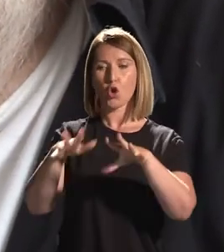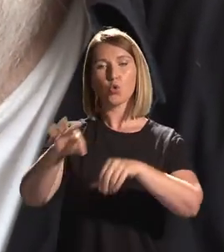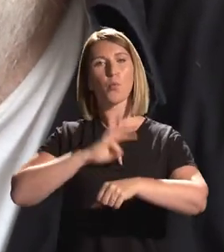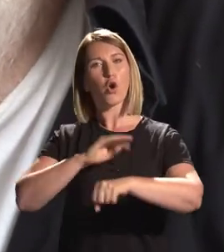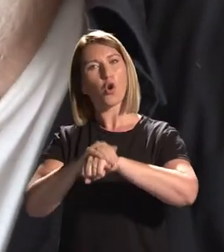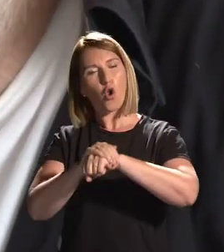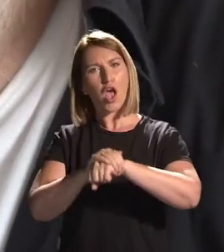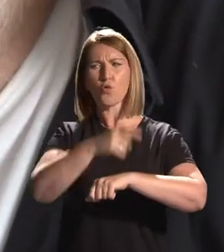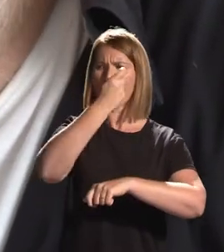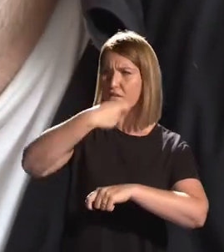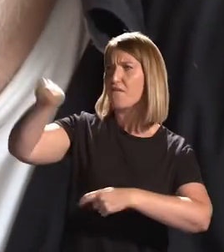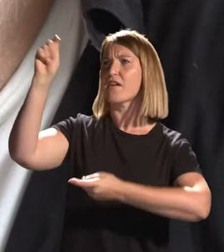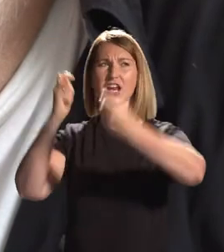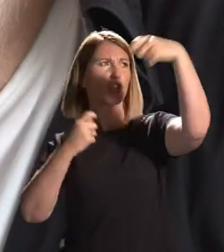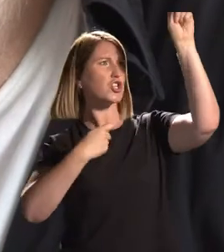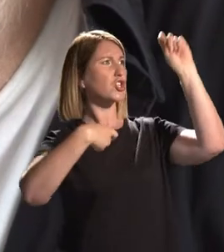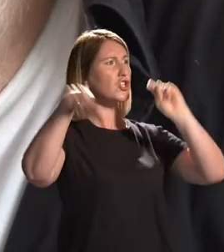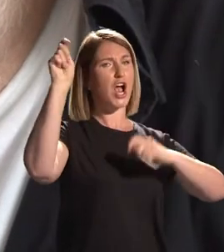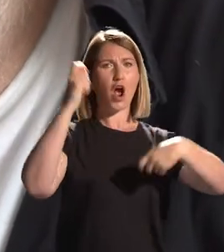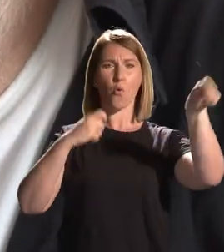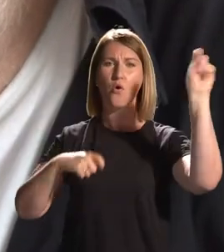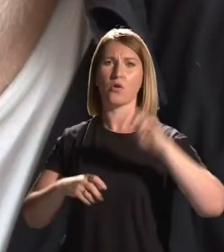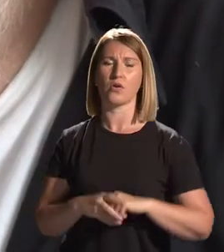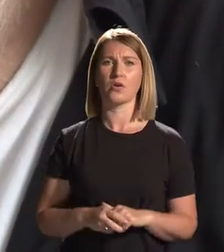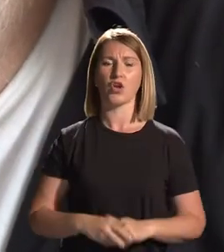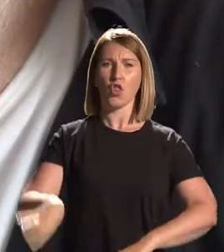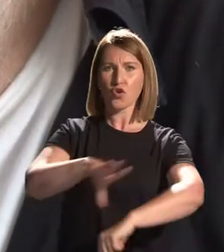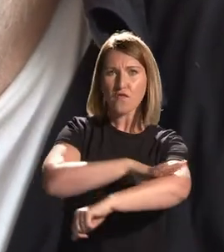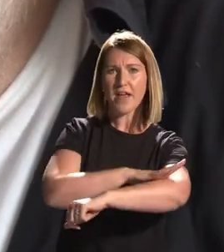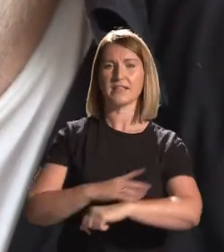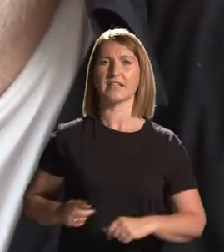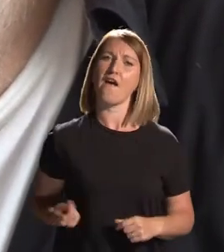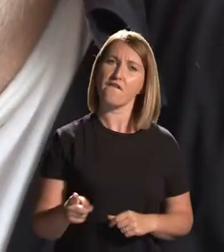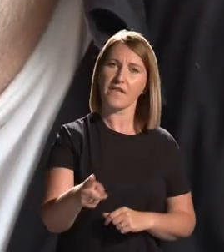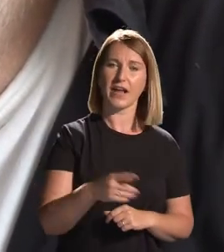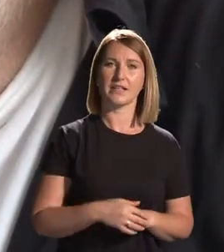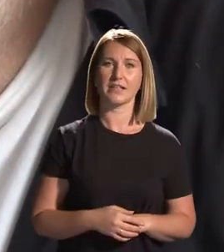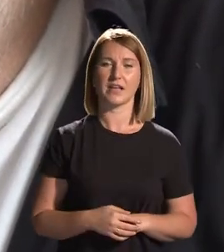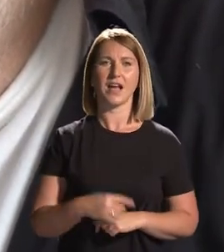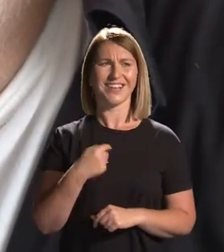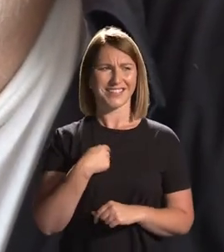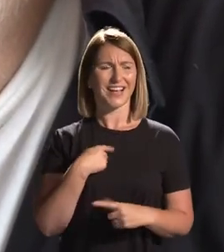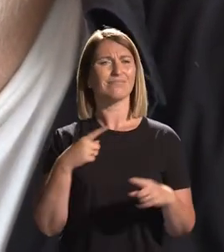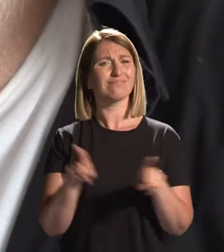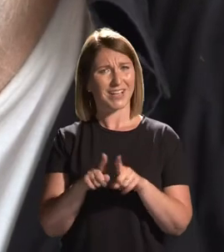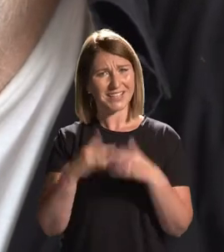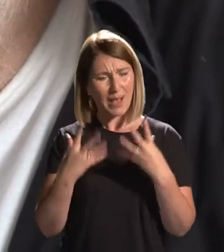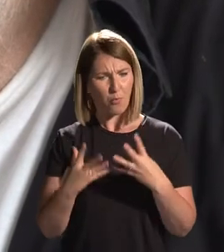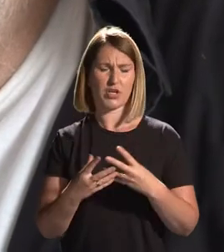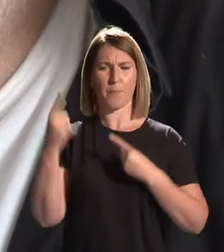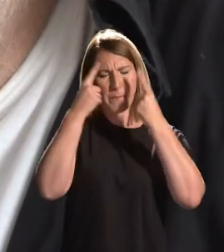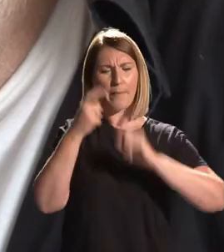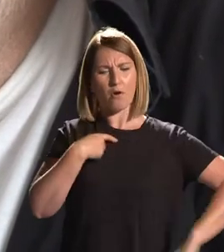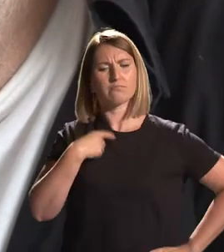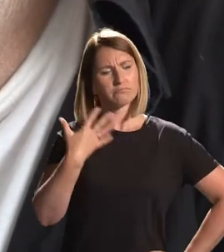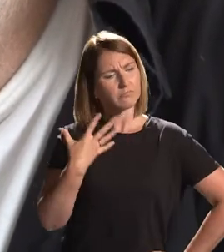kolegów i koleżanek wyjeżdżało do Szwecji, do Francji wyjeżdżali i tak dalej. Mi się też w pewnym momencie zachciało